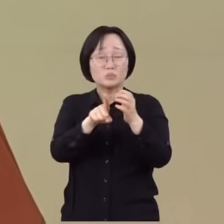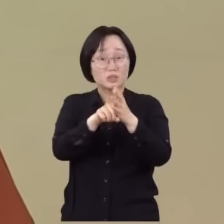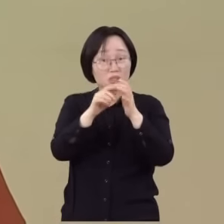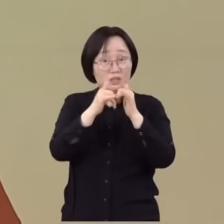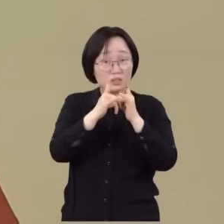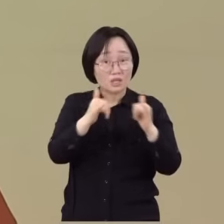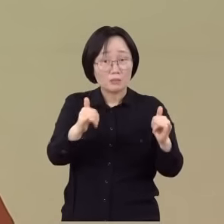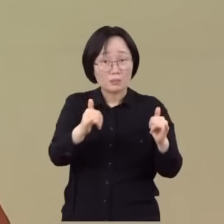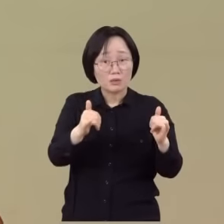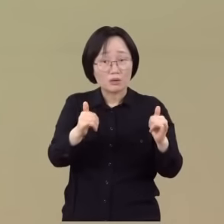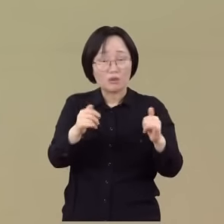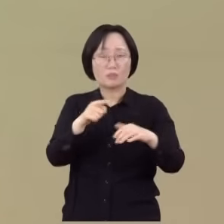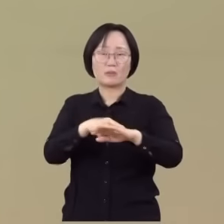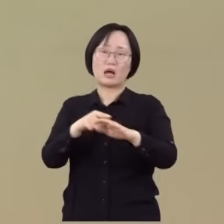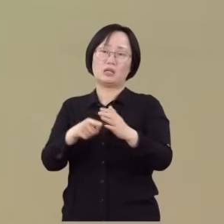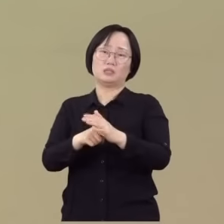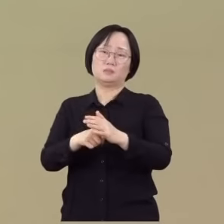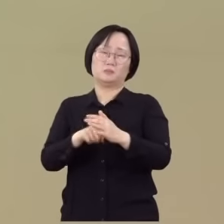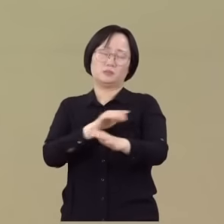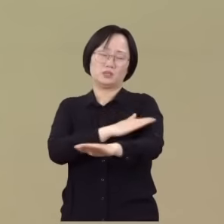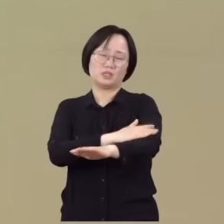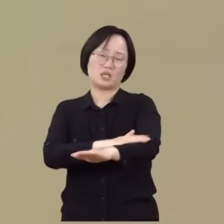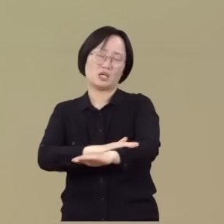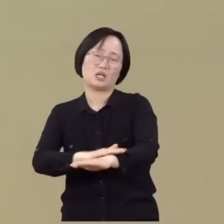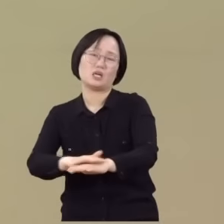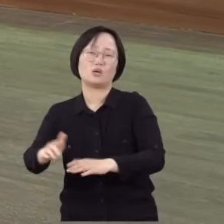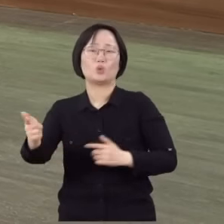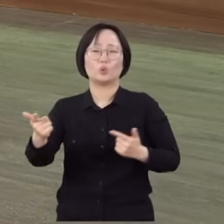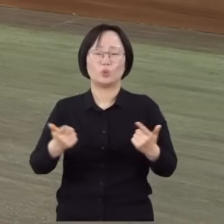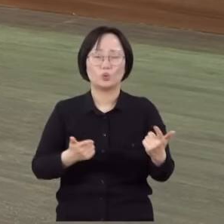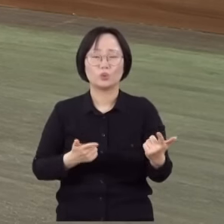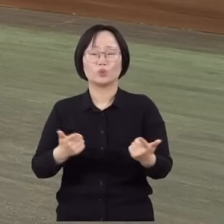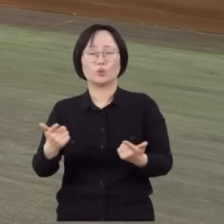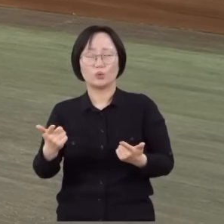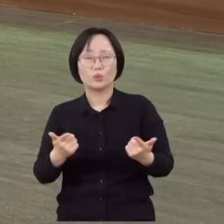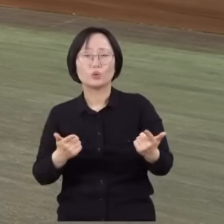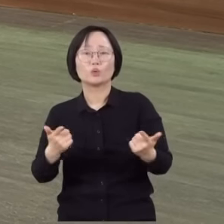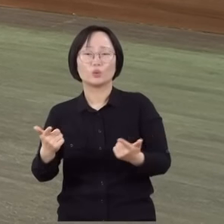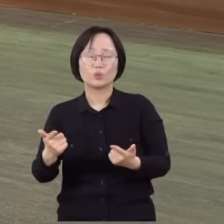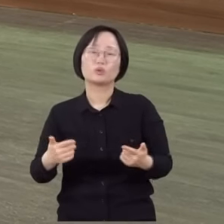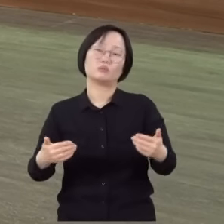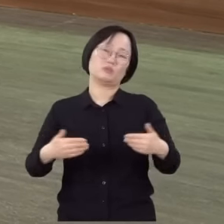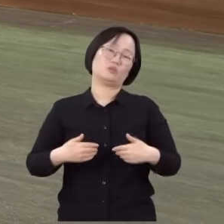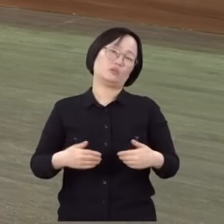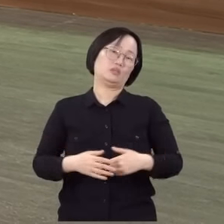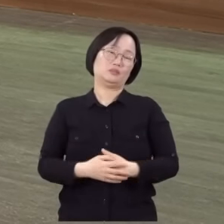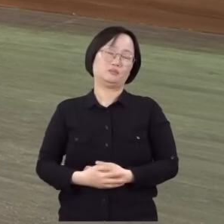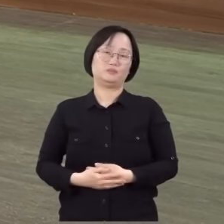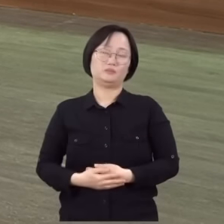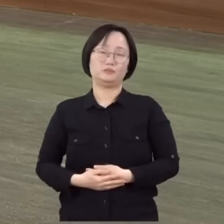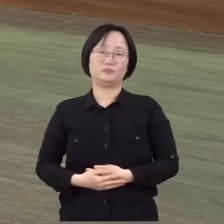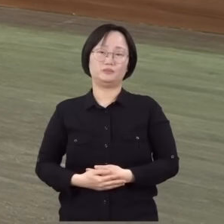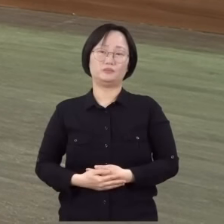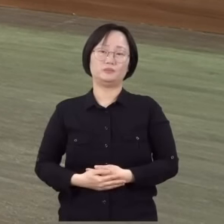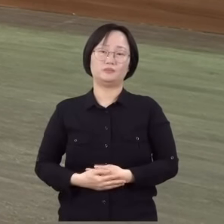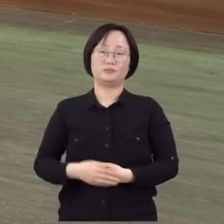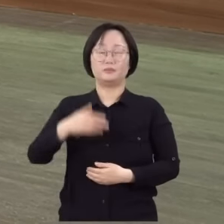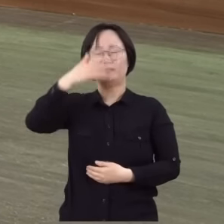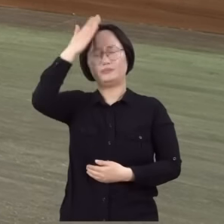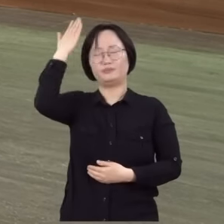이렇게 마음을 잘 다스릴 수 있어야 됩니다 그래서 옛날 큰 스님들이 무슨 말씀을